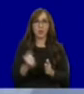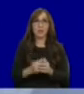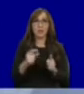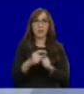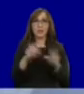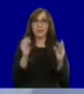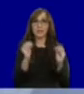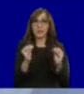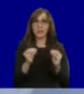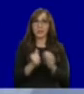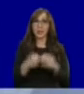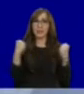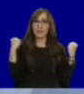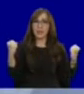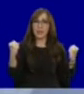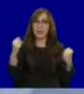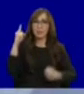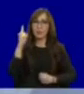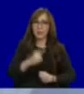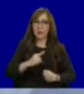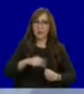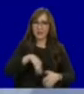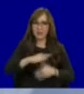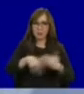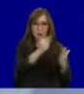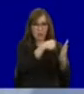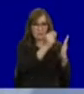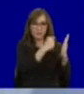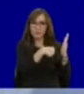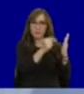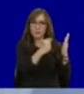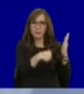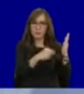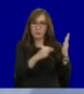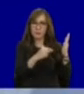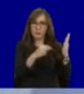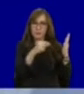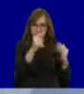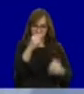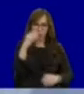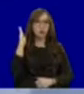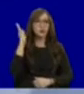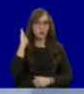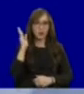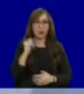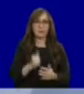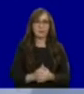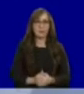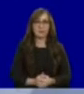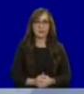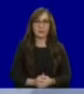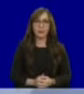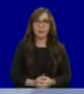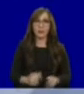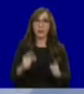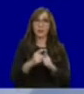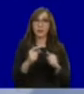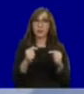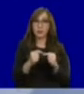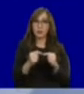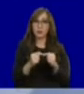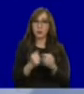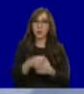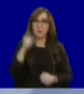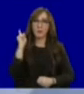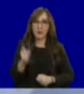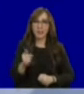Kesehatan memastikan pemenuhan checklist tadi. Protokol kesehatan itu benar-benar dipatuhi. Melalui Dinas Perhubungan memastikan adanya akses